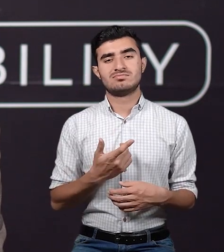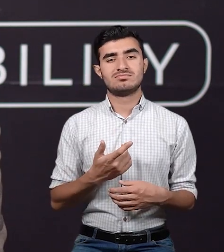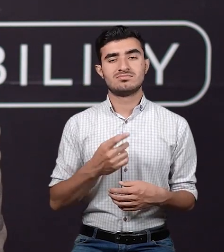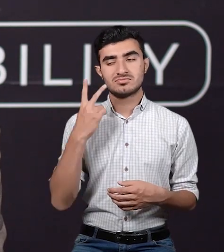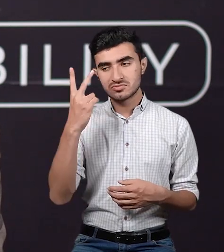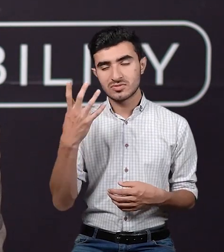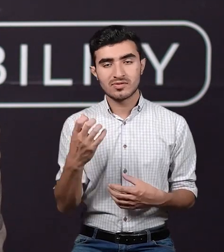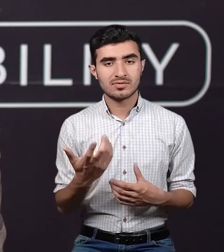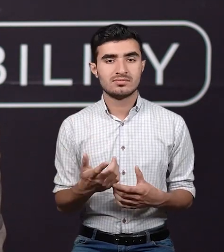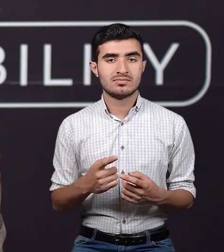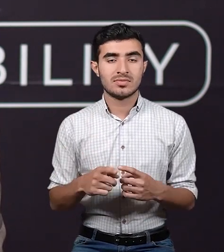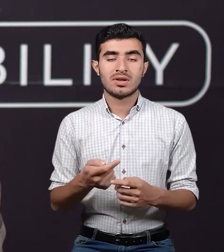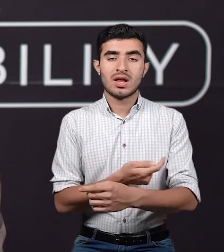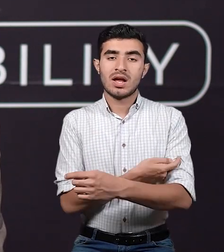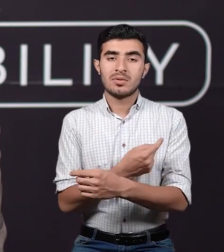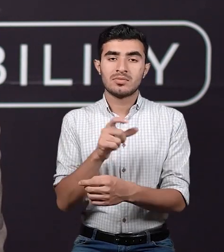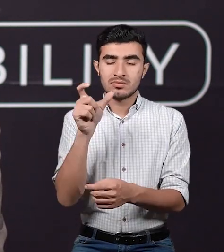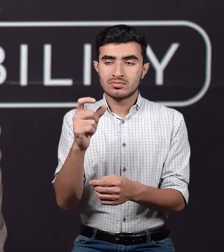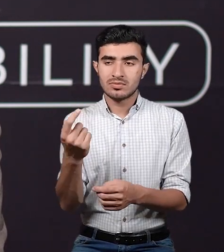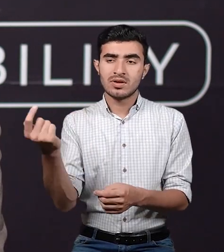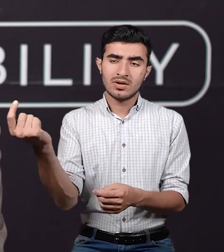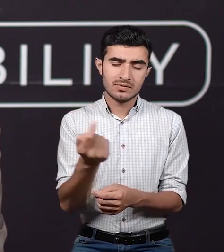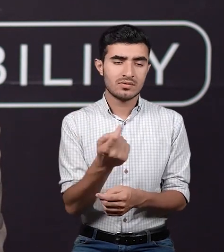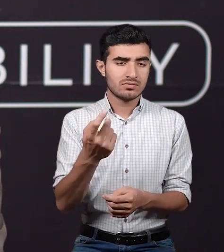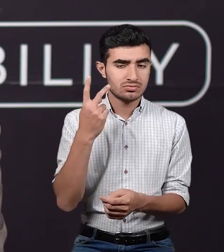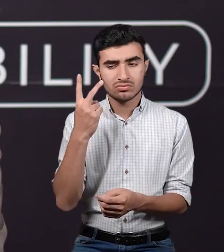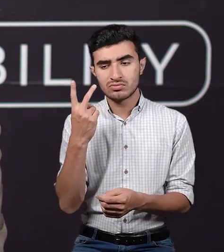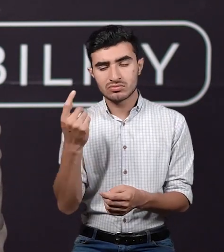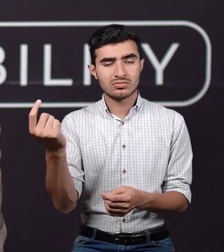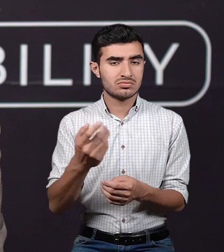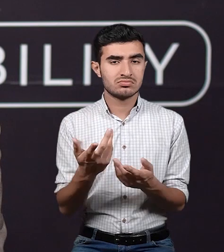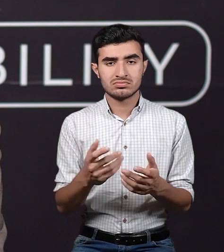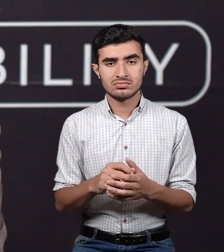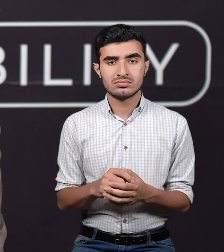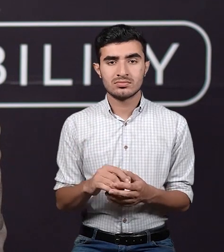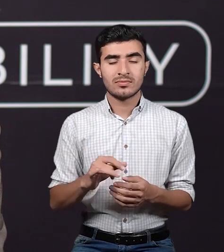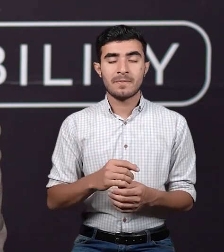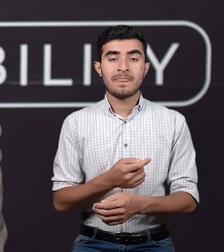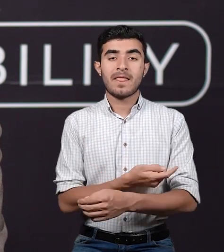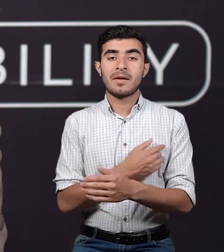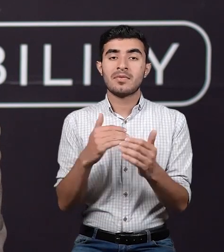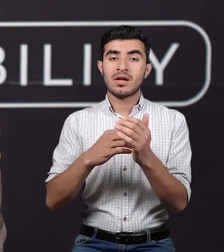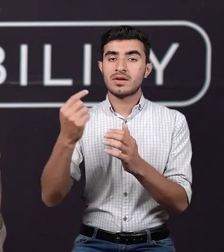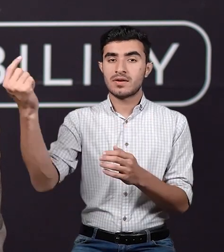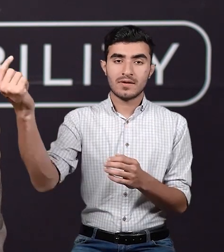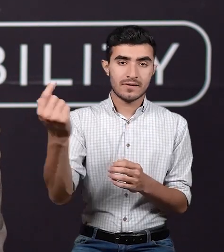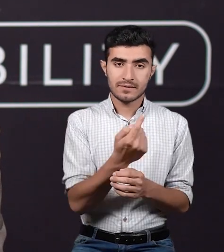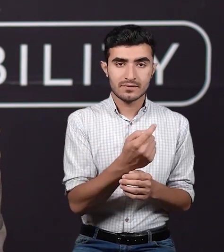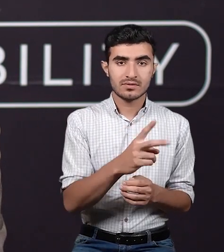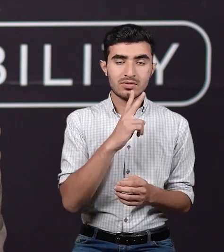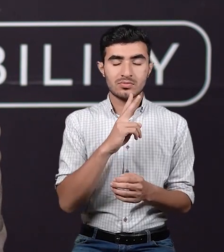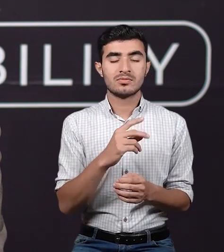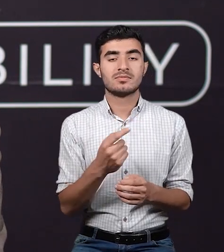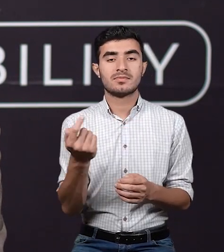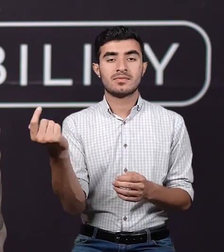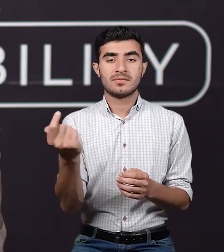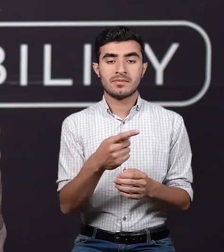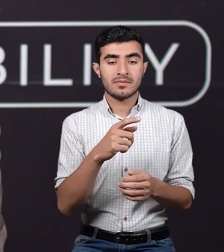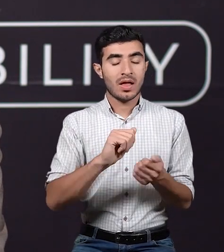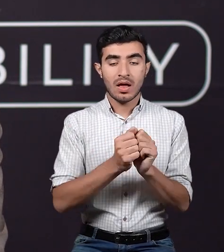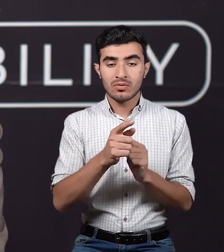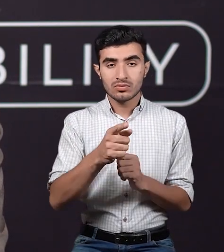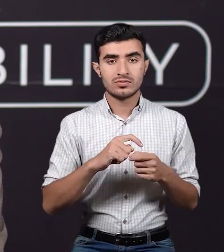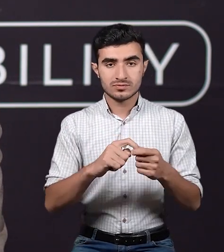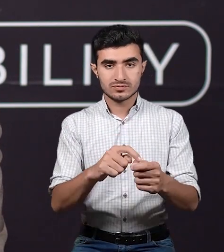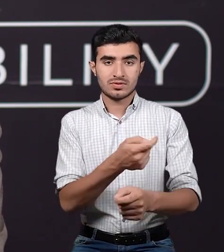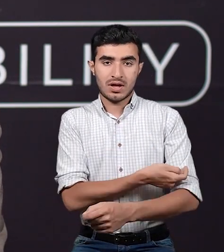مریضوں کا آنا جانا لگا رہتا۔ کیسے ہیں آپ؟ ڈاکٹر نے بوڑھے مریض کی طرف مسکرا کر سوال کیا۔ اللہ کا شکر ہے، آج